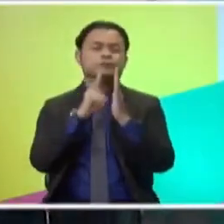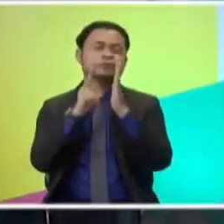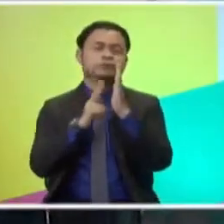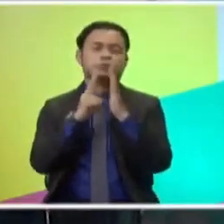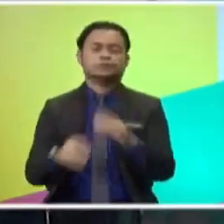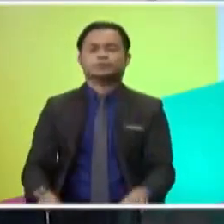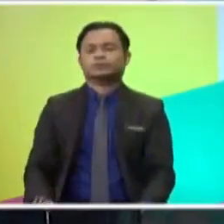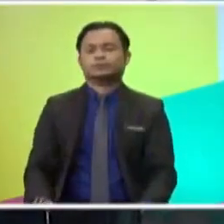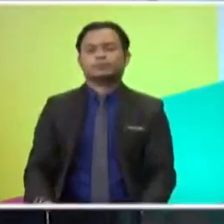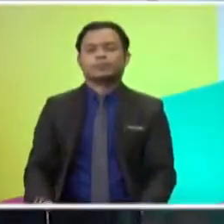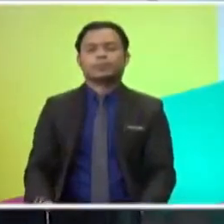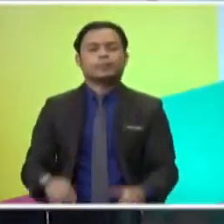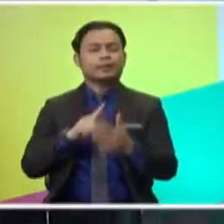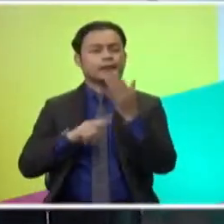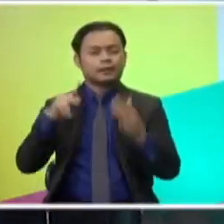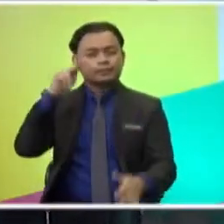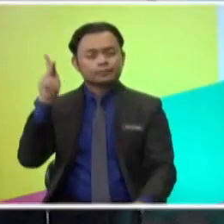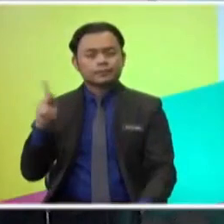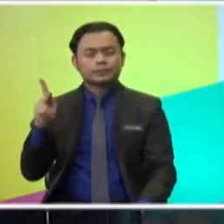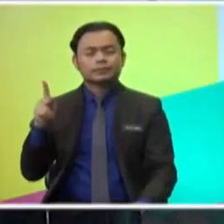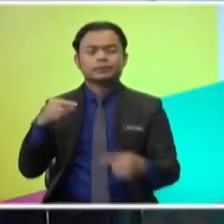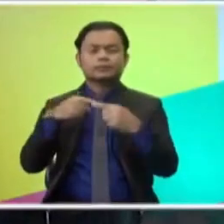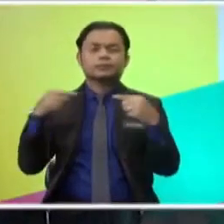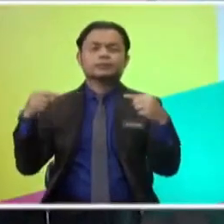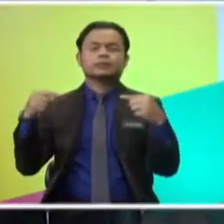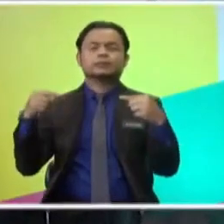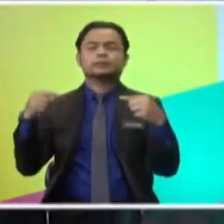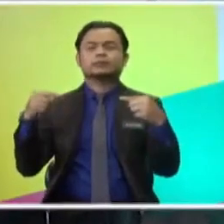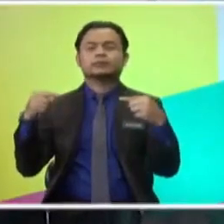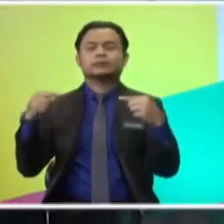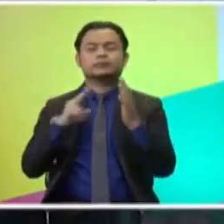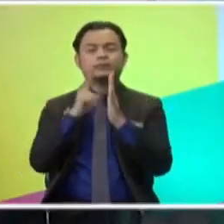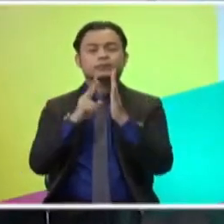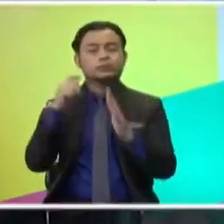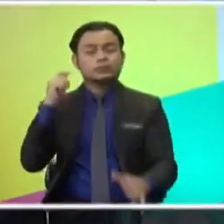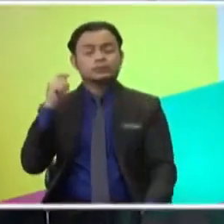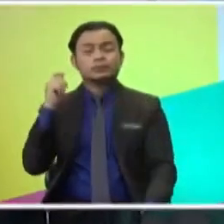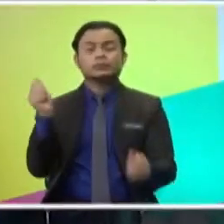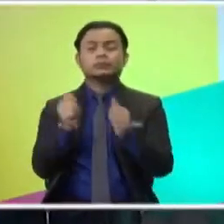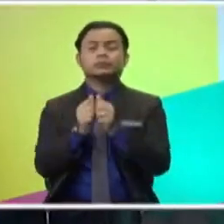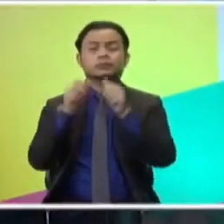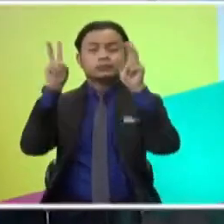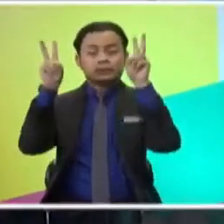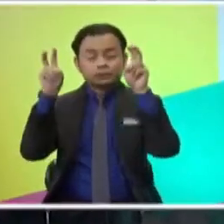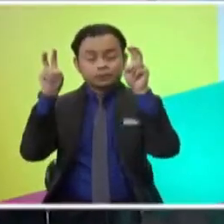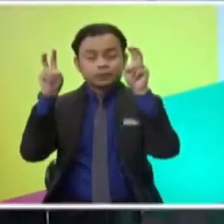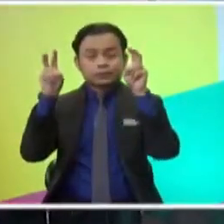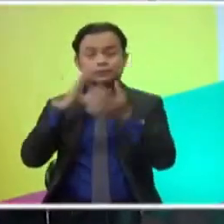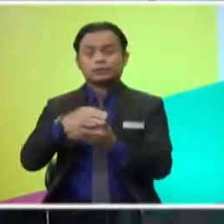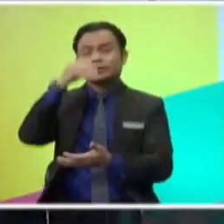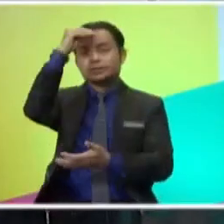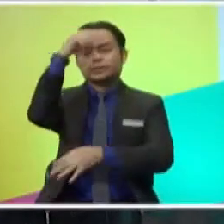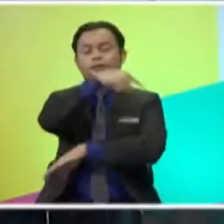Cikgu, apakah kaitan sedutan video itu dengan topik pembelajaran pada hari ini? Okey.